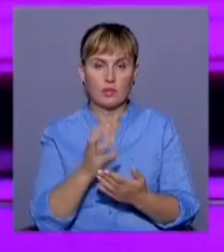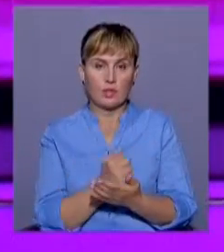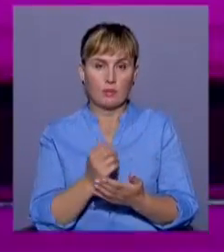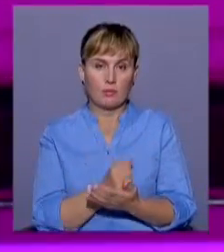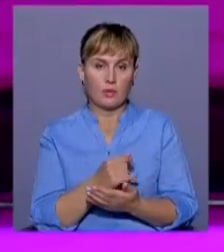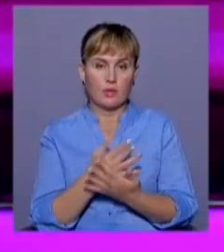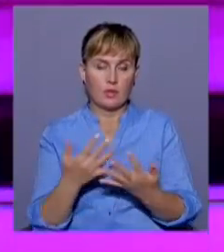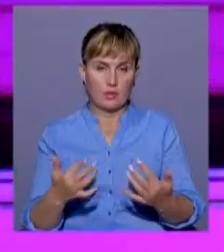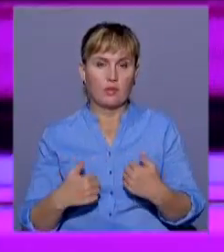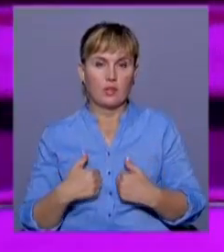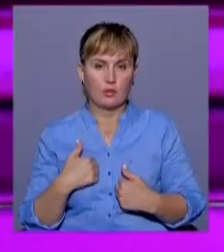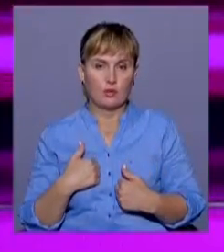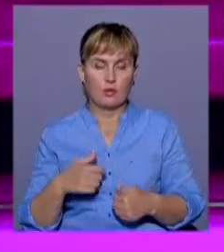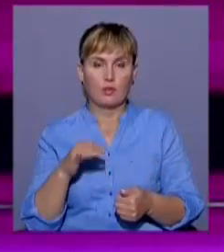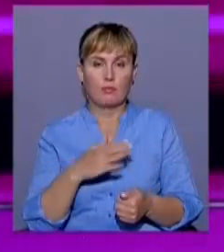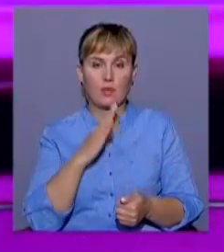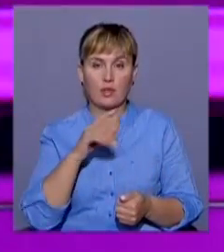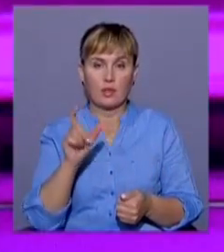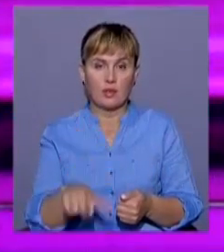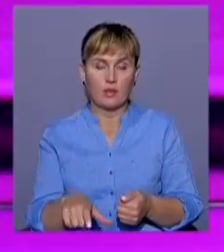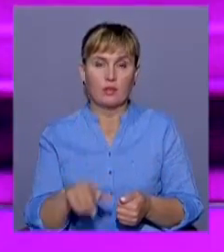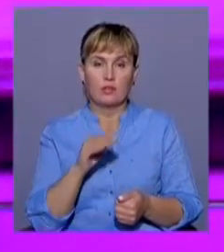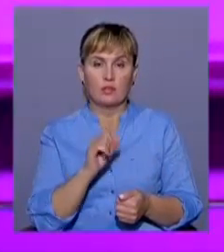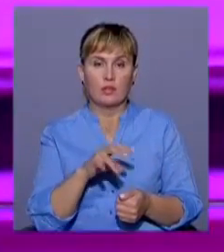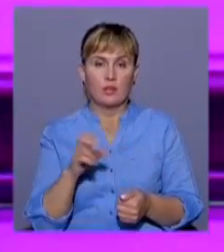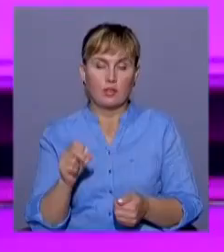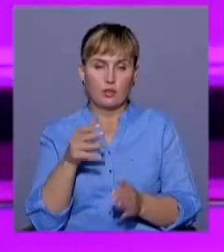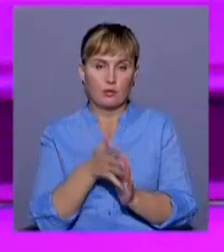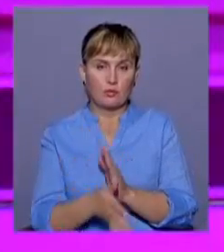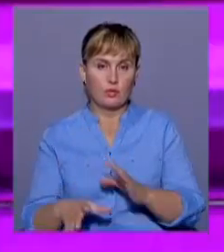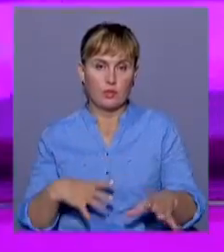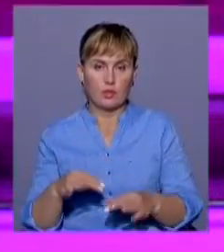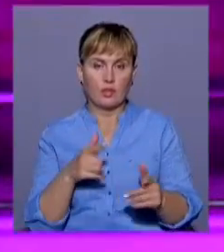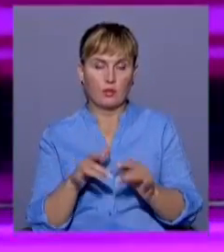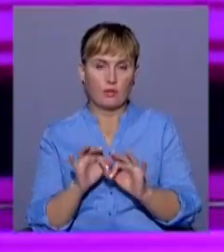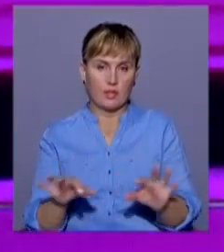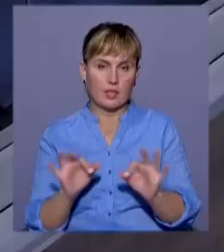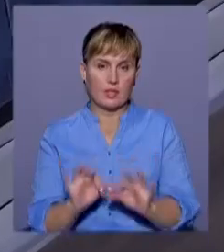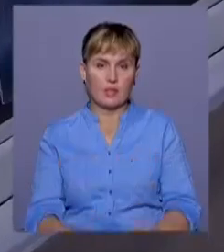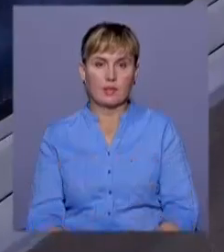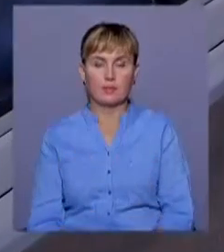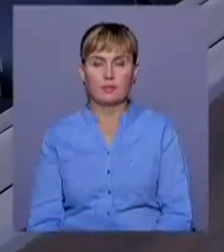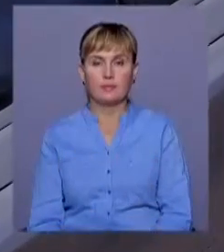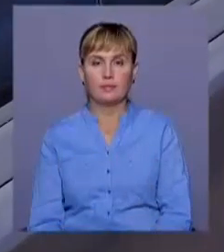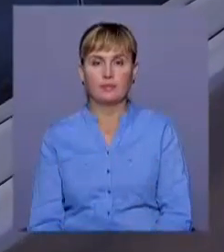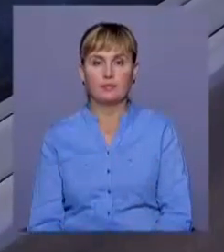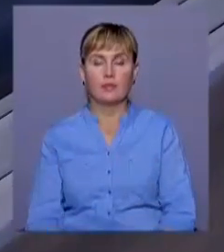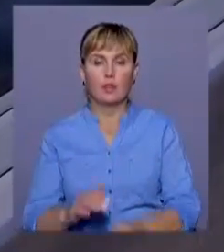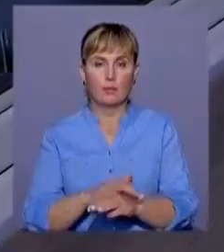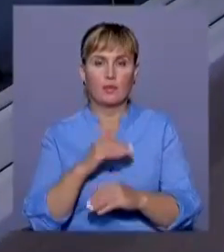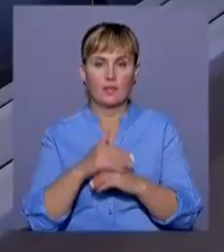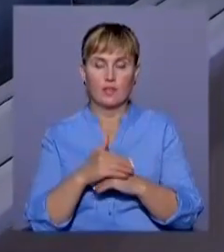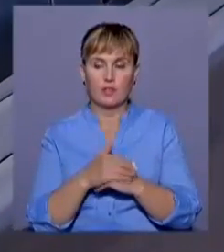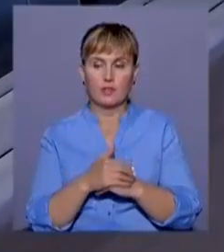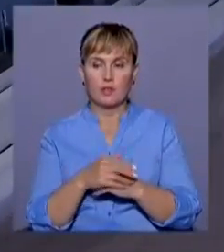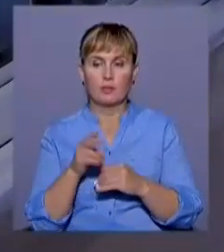и вакансии достойны. Моя коллега Жанна Хабдулхабар изучила рынок и готова нам обо всем рассказать. Жанна, добрый вечер.